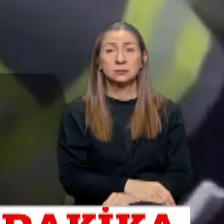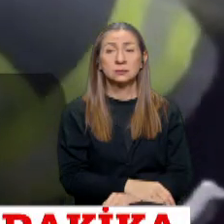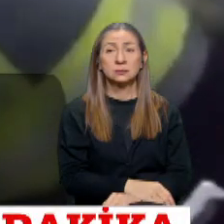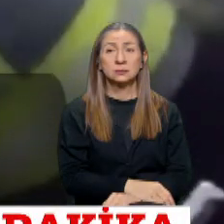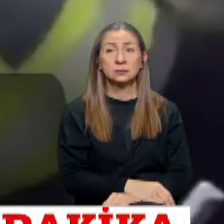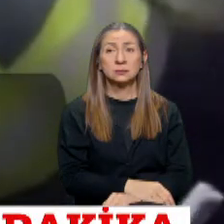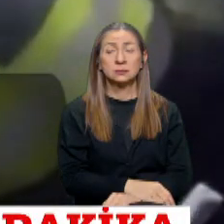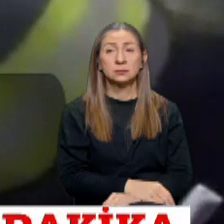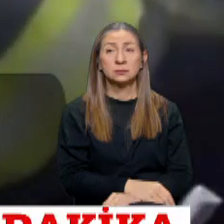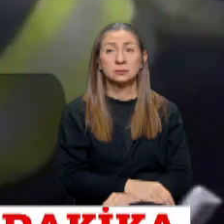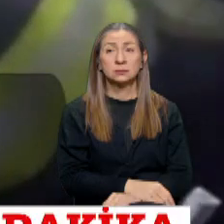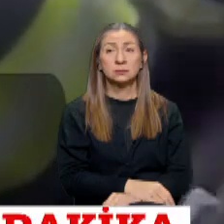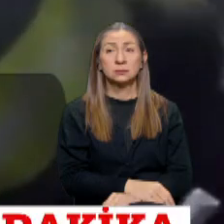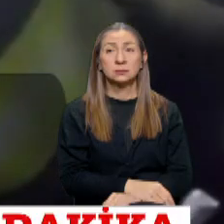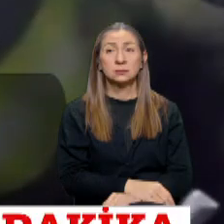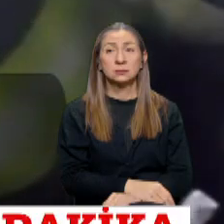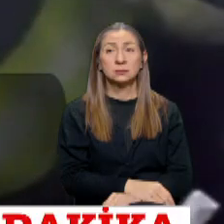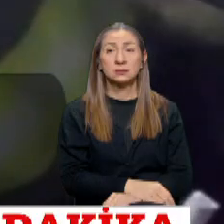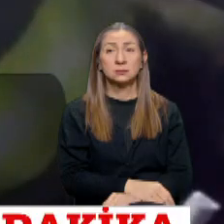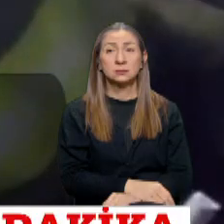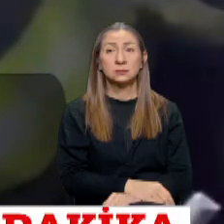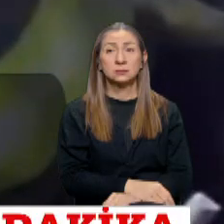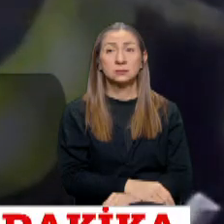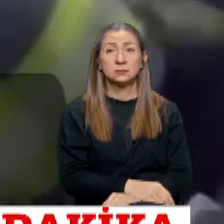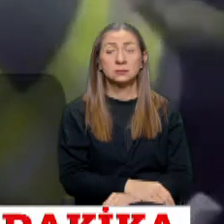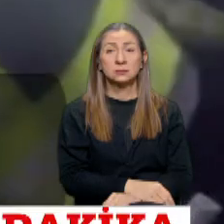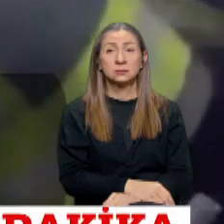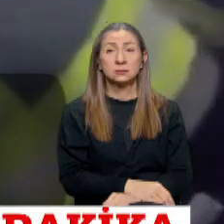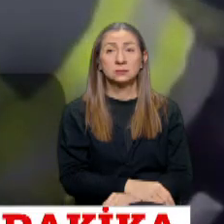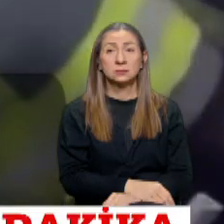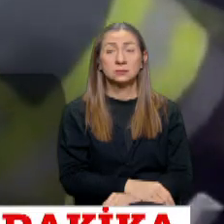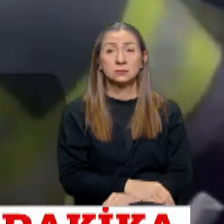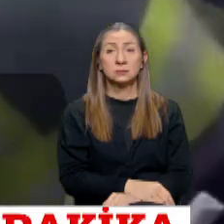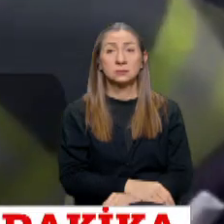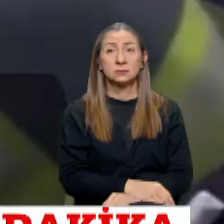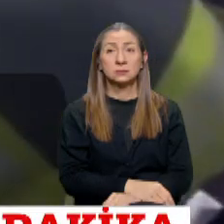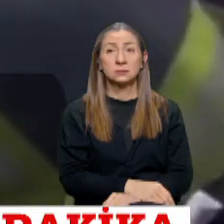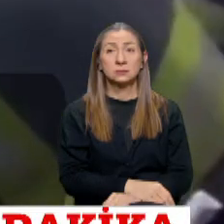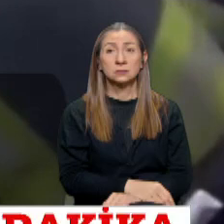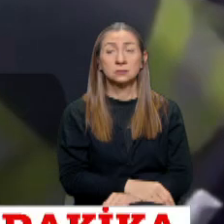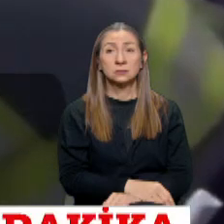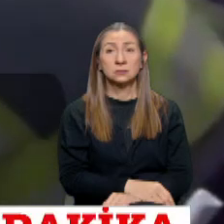açıp yağmur şimdi çıkarım da görürsün. Ne hale getirdim. Sobayı mı? Ne yaptın sobayı? Taşla vura vura.